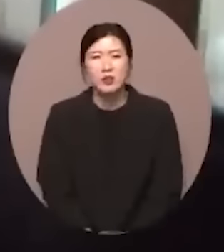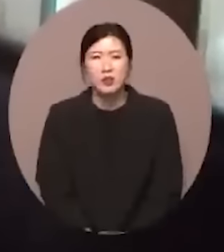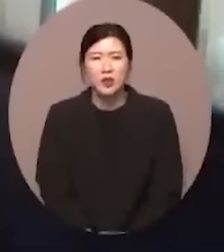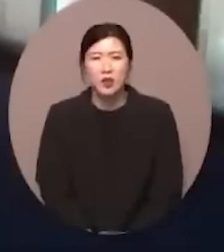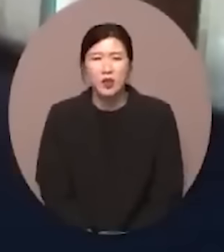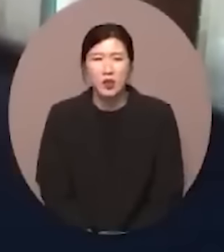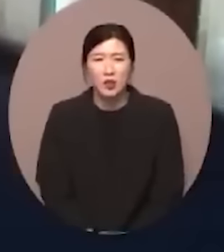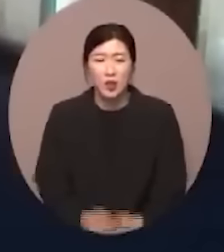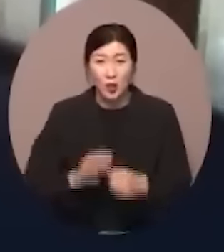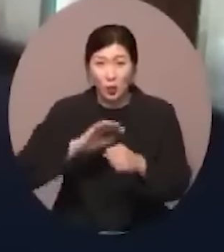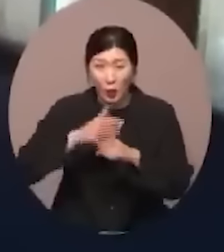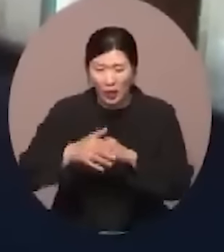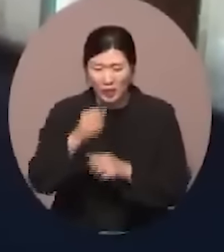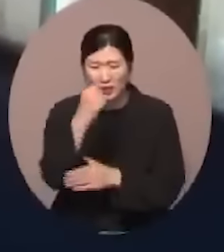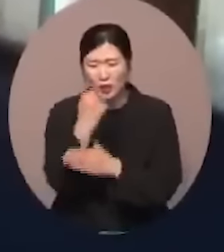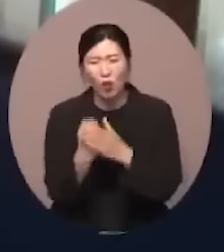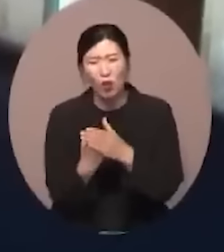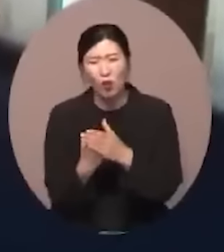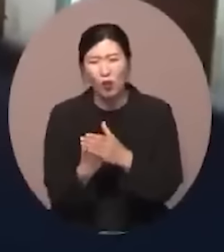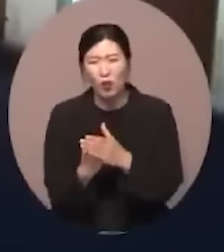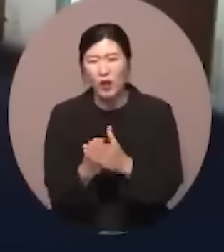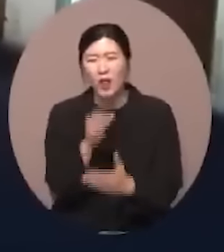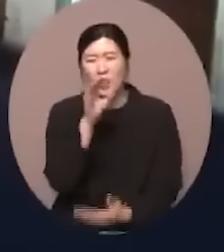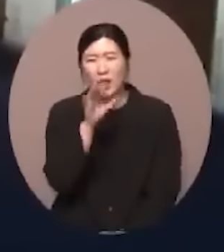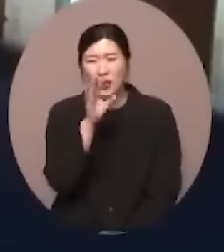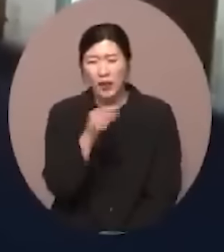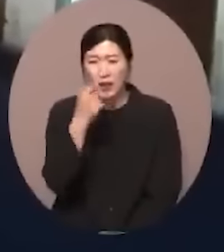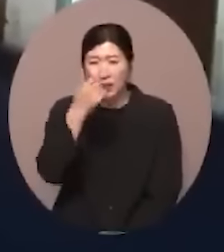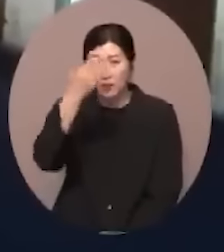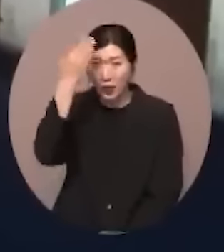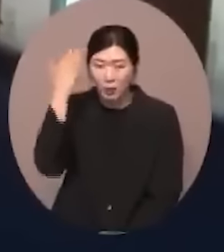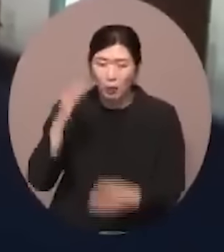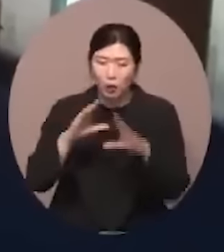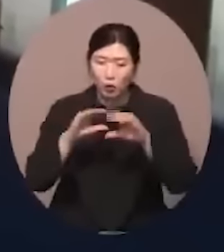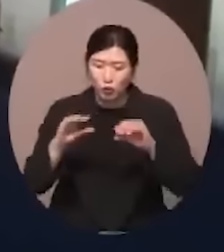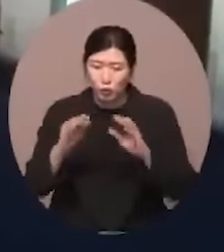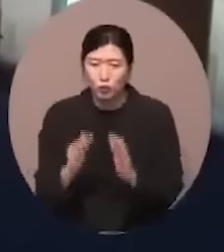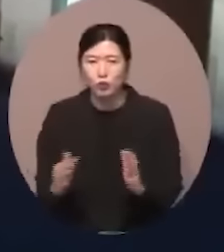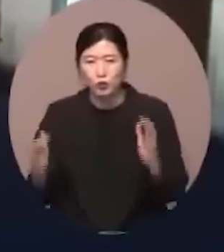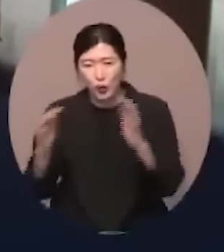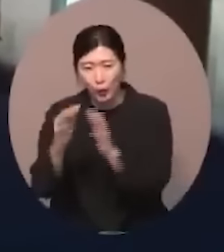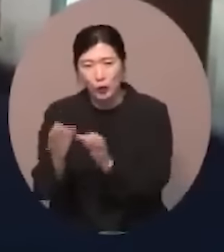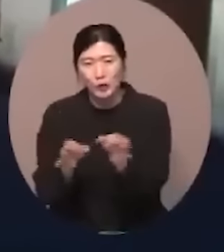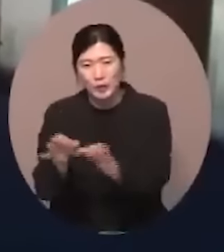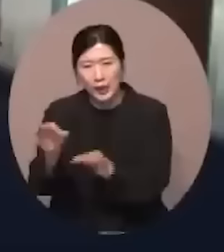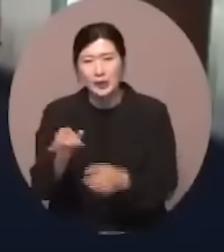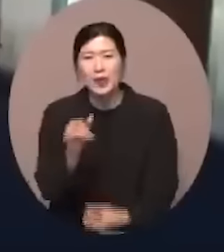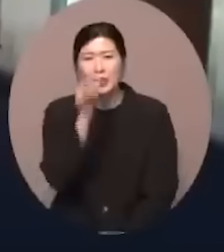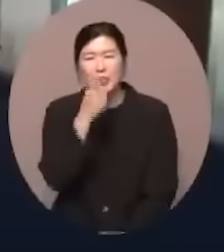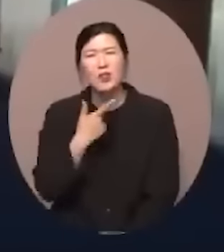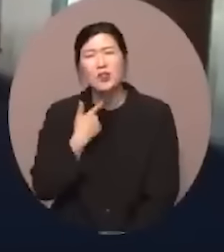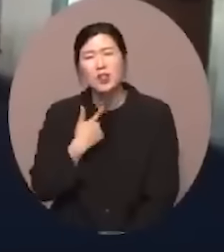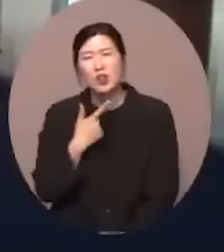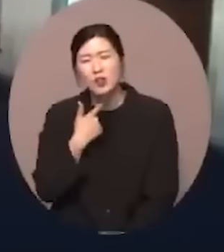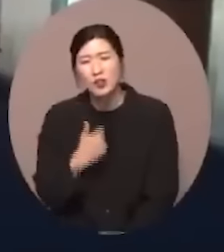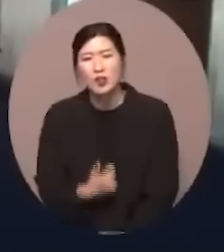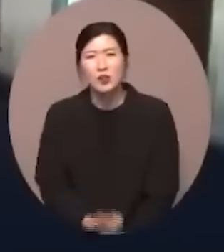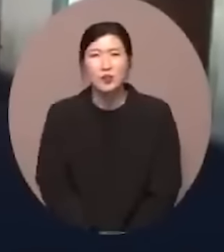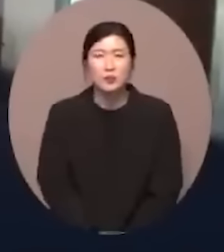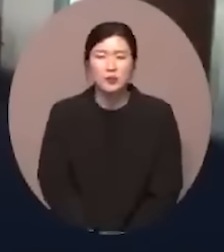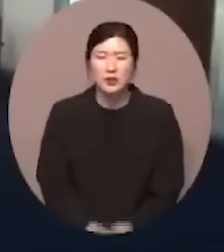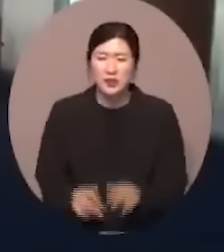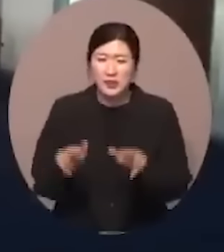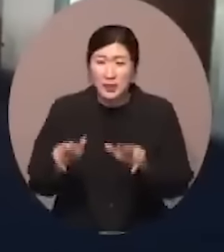지나면 시들어서 못 팔거든요. 옛날에는 콩나물, 두부, 채소 일절 다 갖다 놨었죠. 그때만